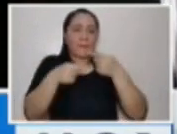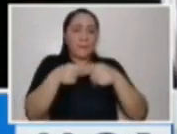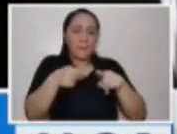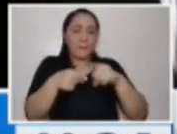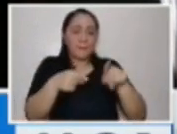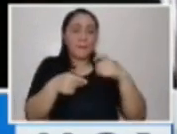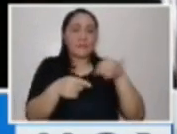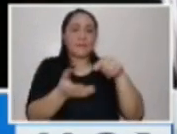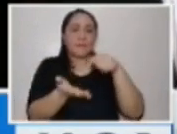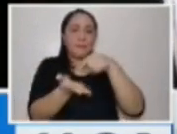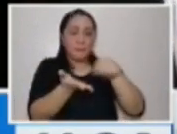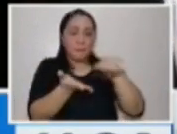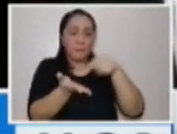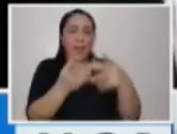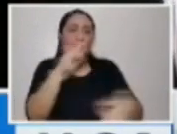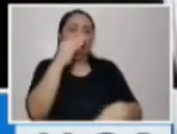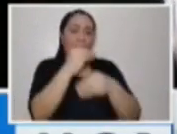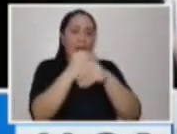Well,